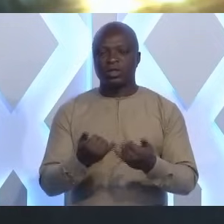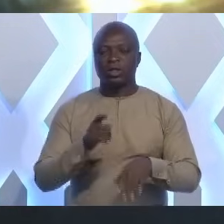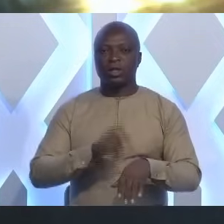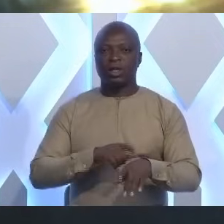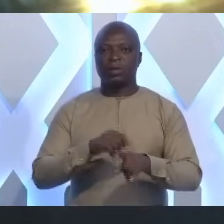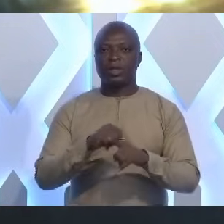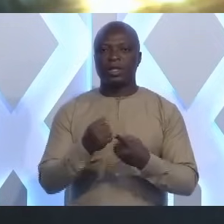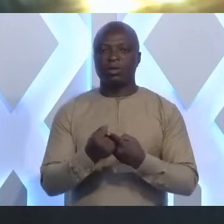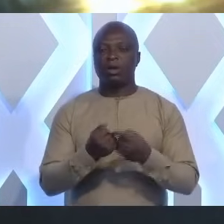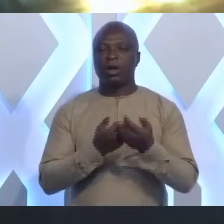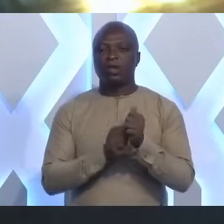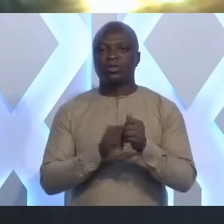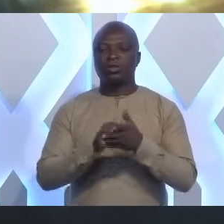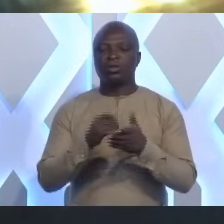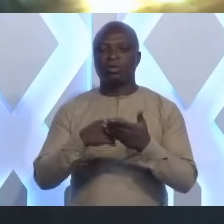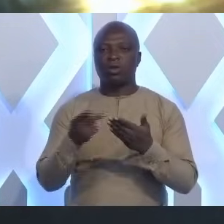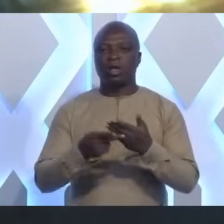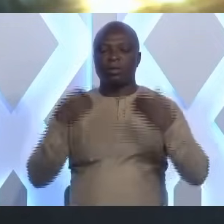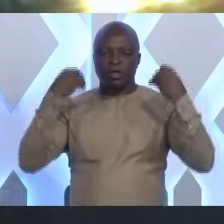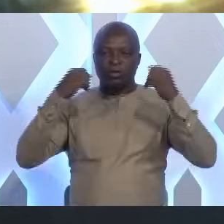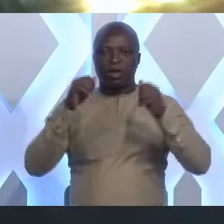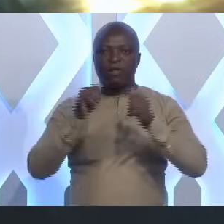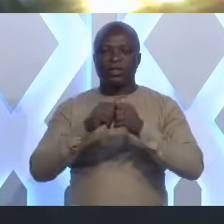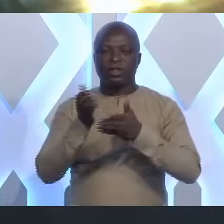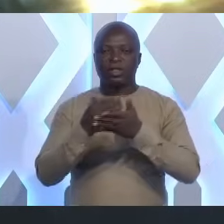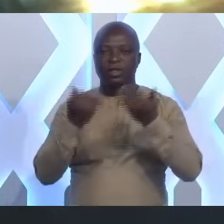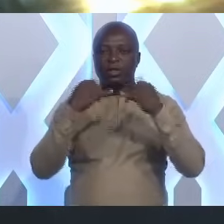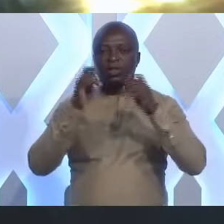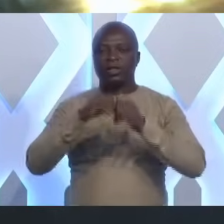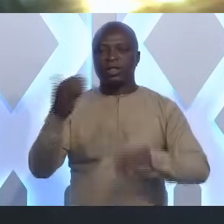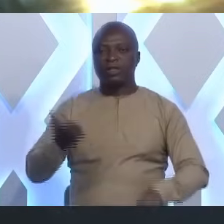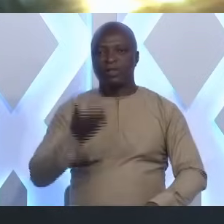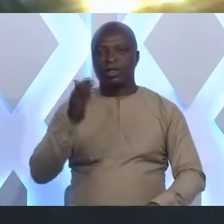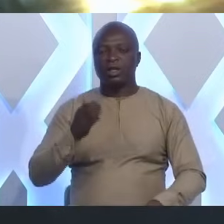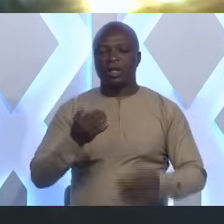météo à suivre le panorama des sports avec Claude Ama et ses invités.